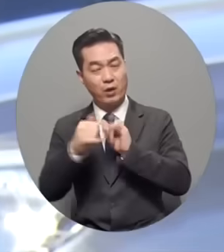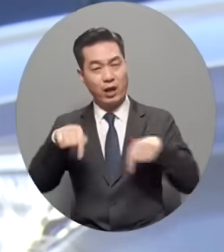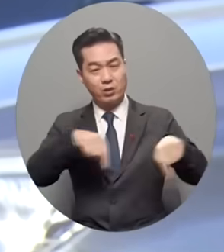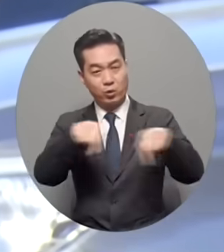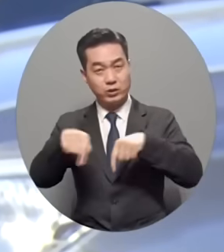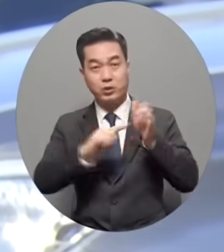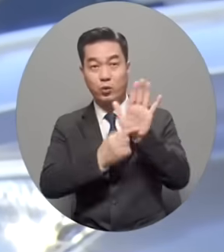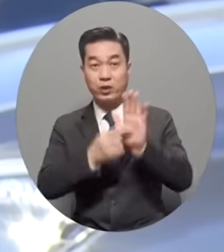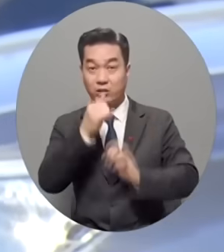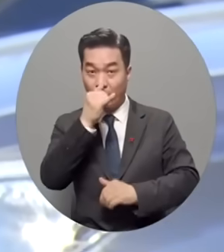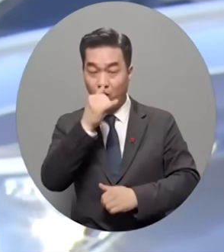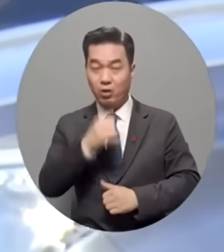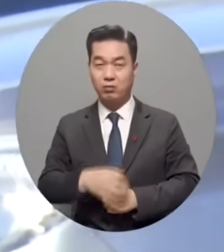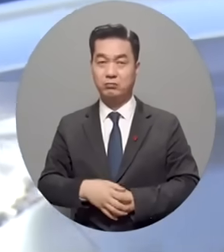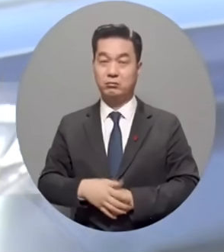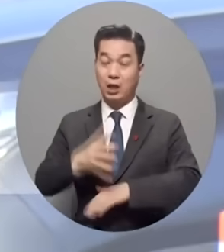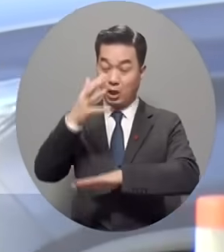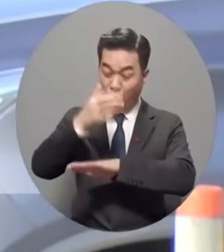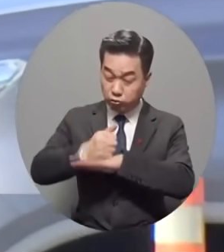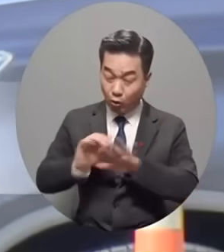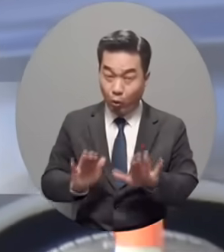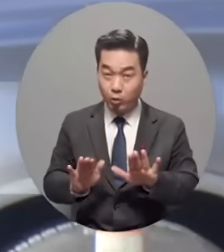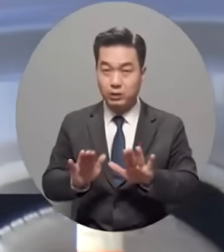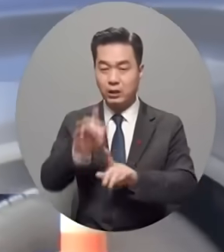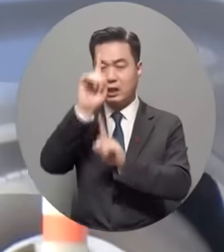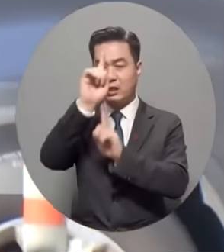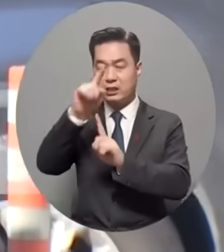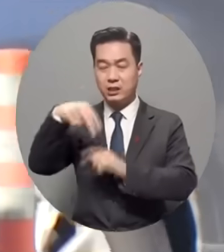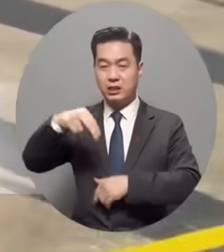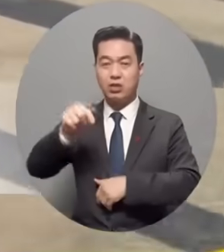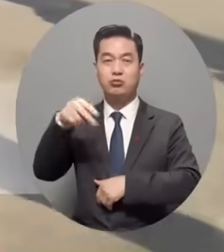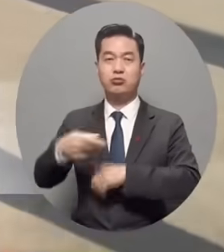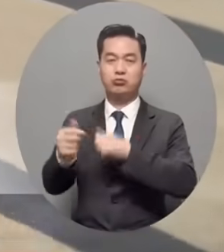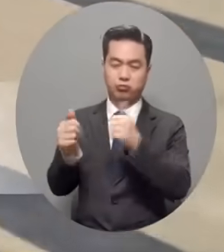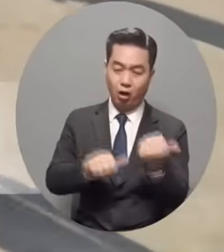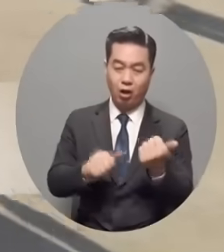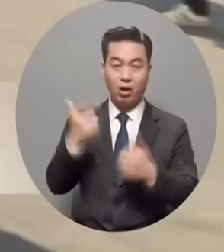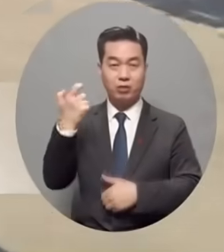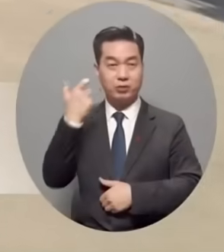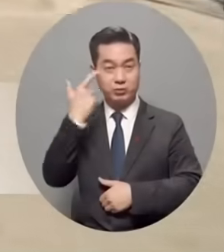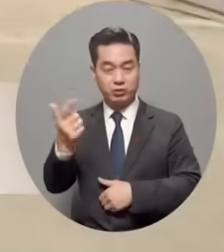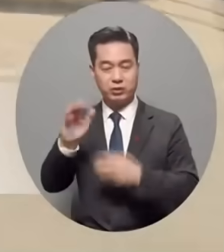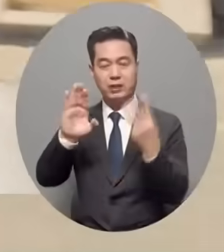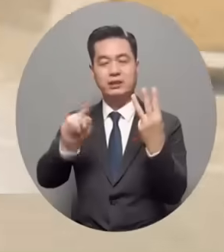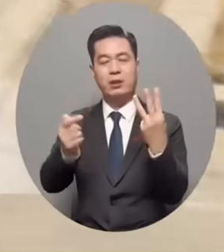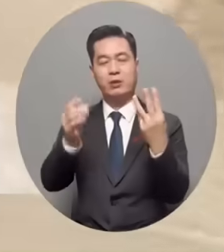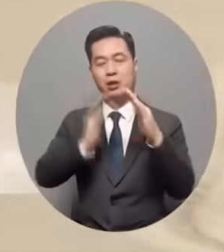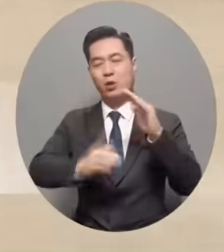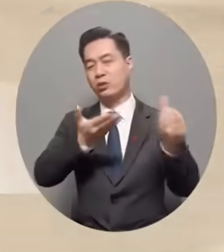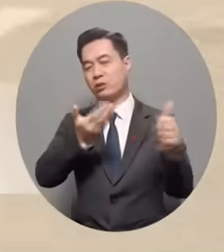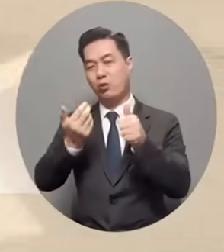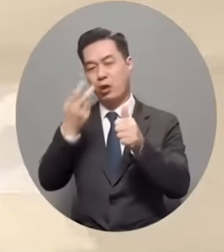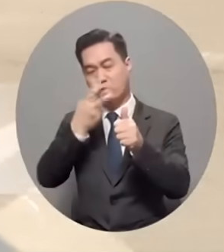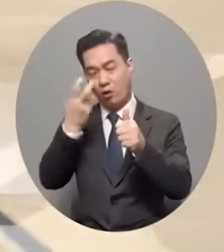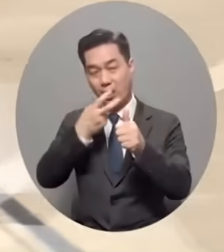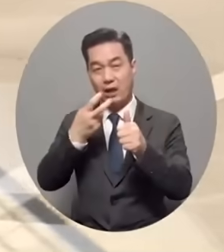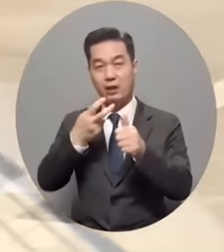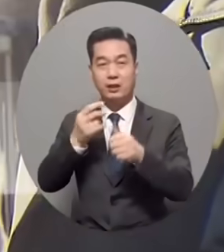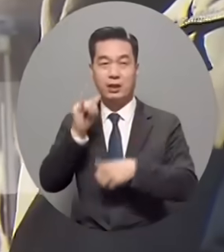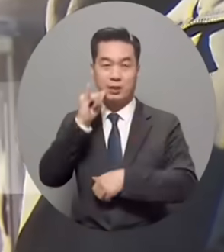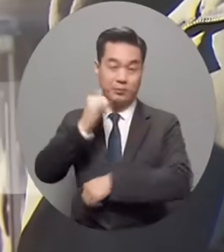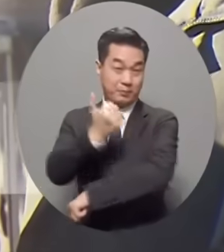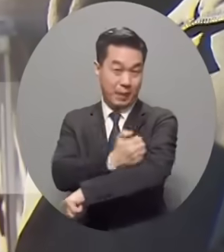공개됐습니다. 결국 오늘 이 씨가 숨지면서 66일간의 조사, 3번의 공개 소환으로 떠들썩했던 이 씨의 마약